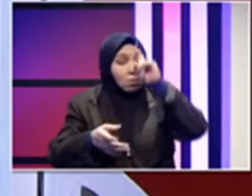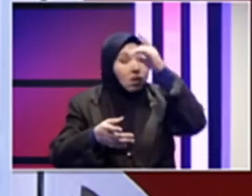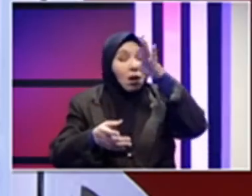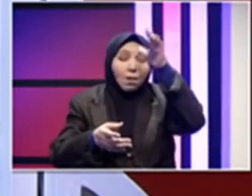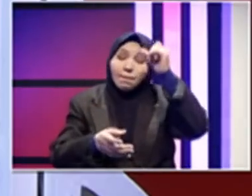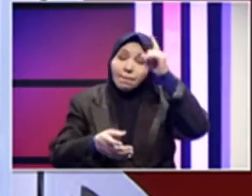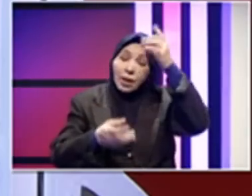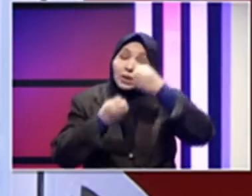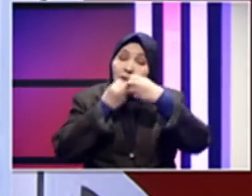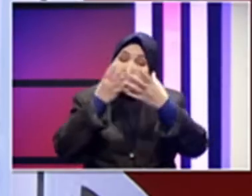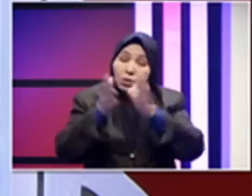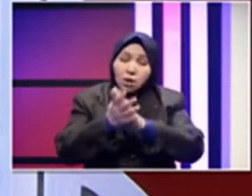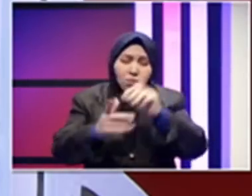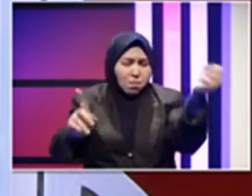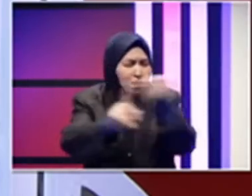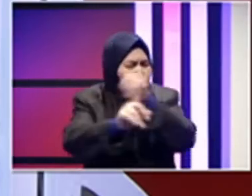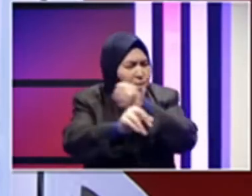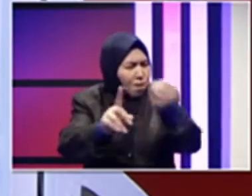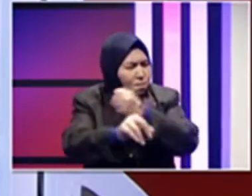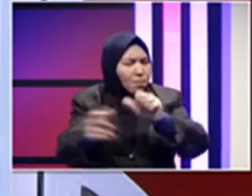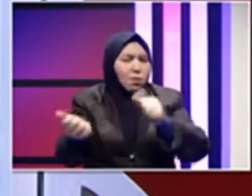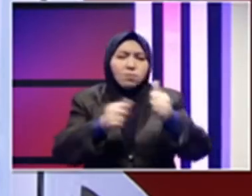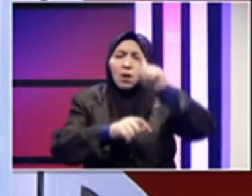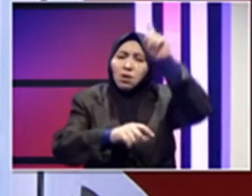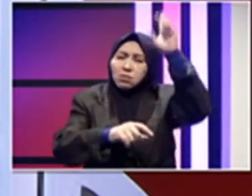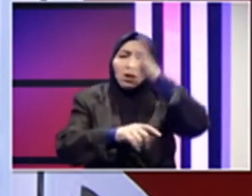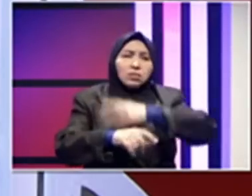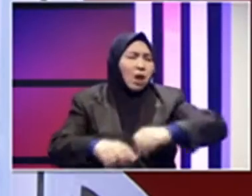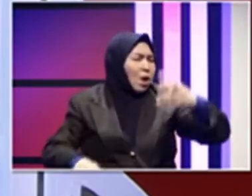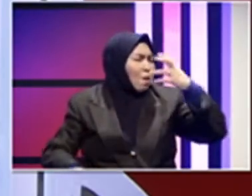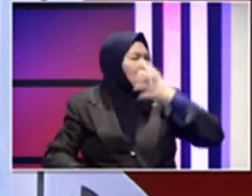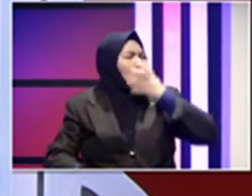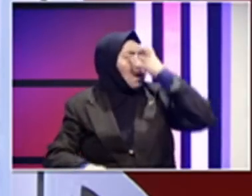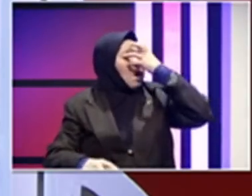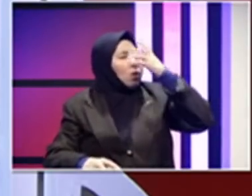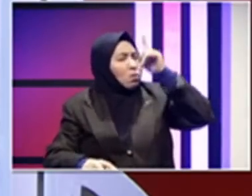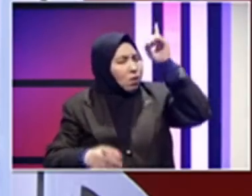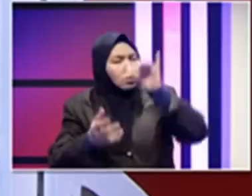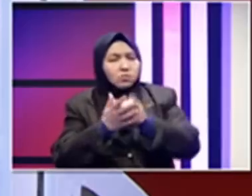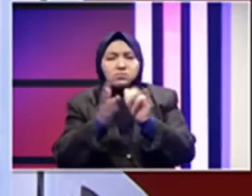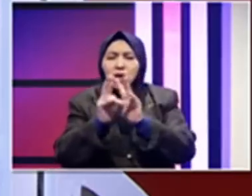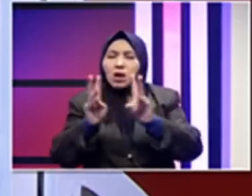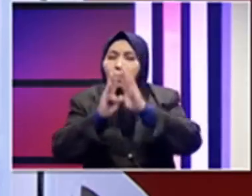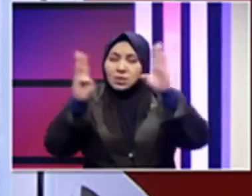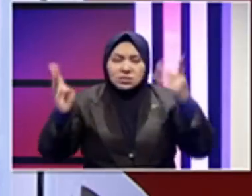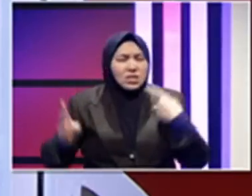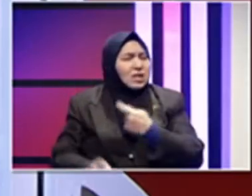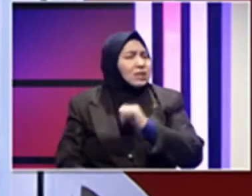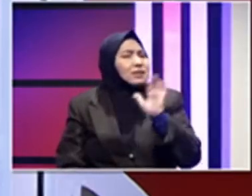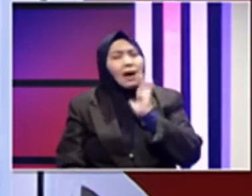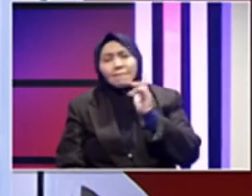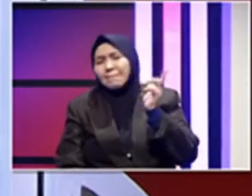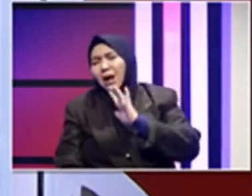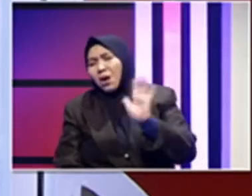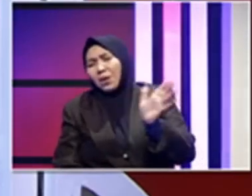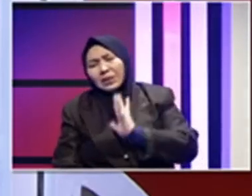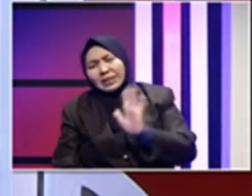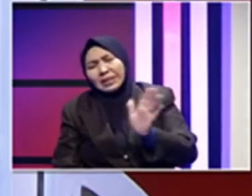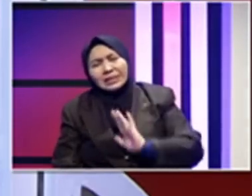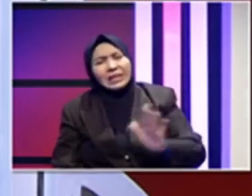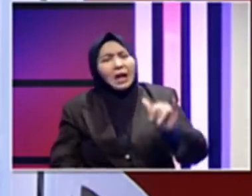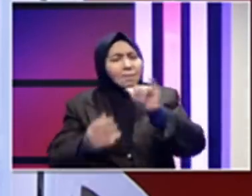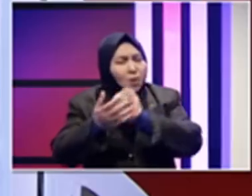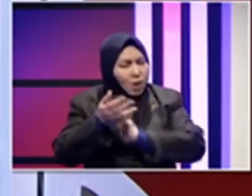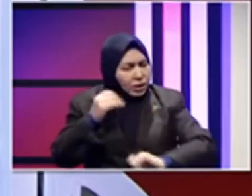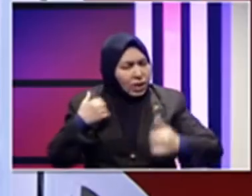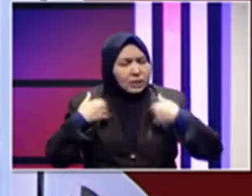itu akan diazab oleh Allah Subhanahu Wa Taala, dan kemurkaan Allah itu amat besar. Masya. Kita tidak mahulah, Ustaz, ya. Betul. Kalau katakan ada petanda-petanda Allah